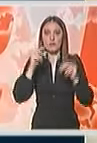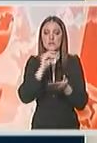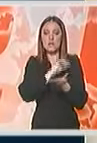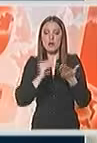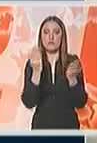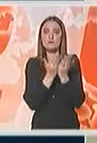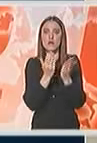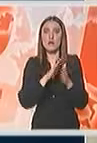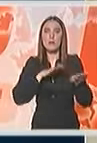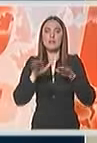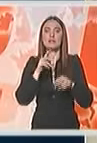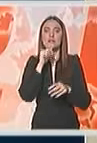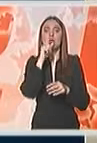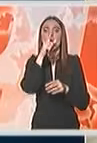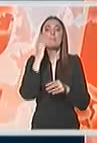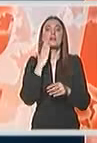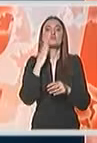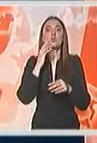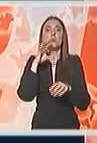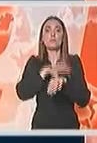časopisu Američkog medicinskog udruženja.